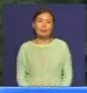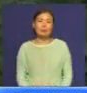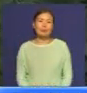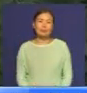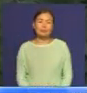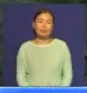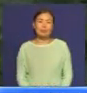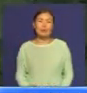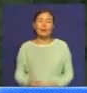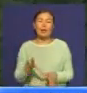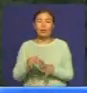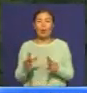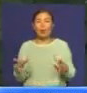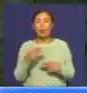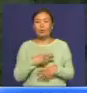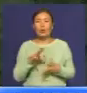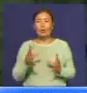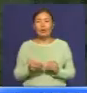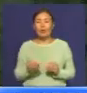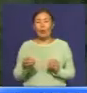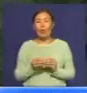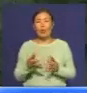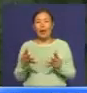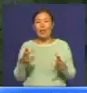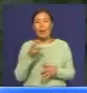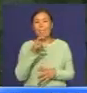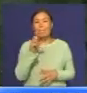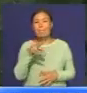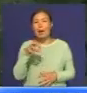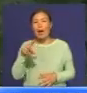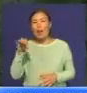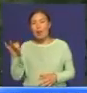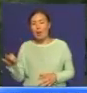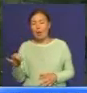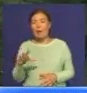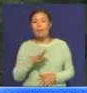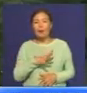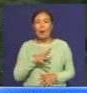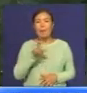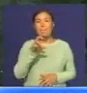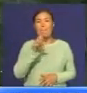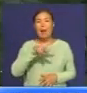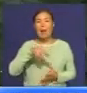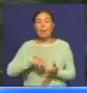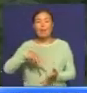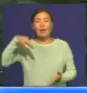атқарылды десек болады. Өйткені оннан астам практилі балеттер қойылды. Және де